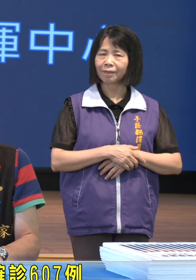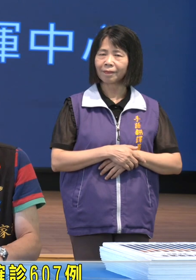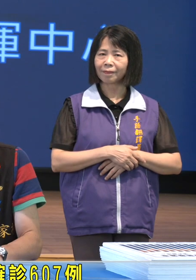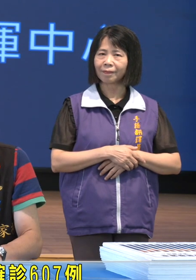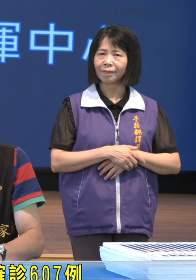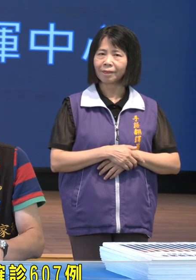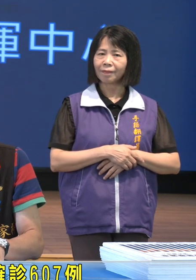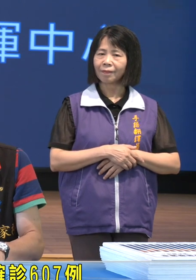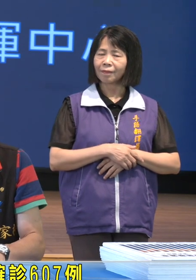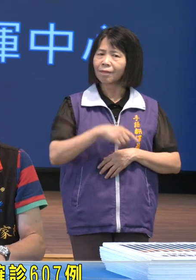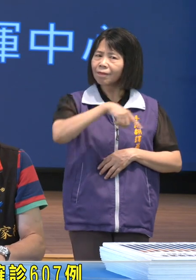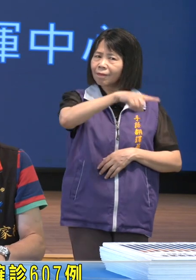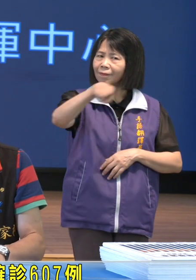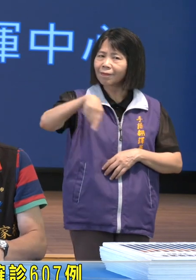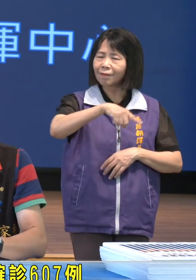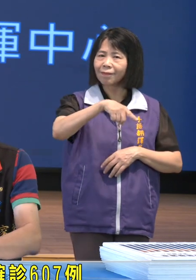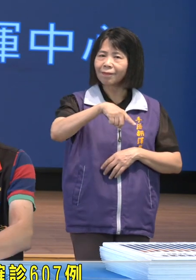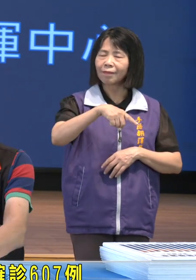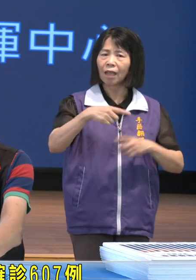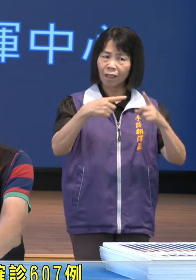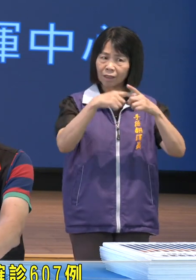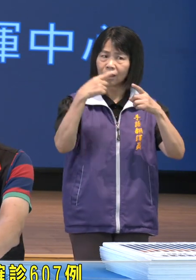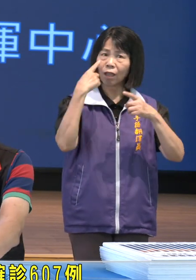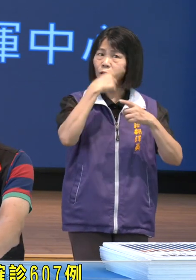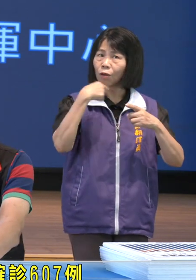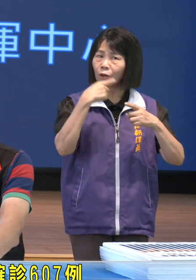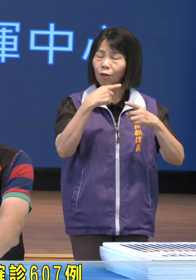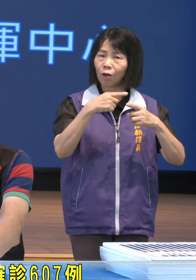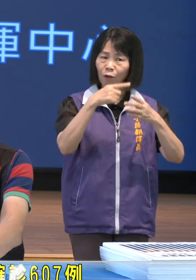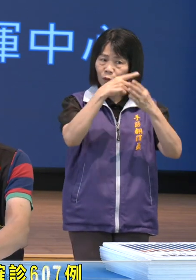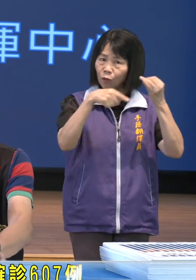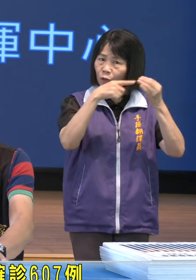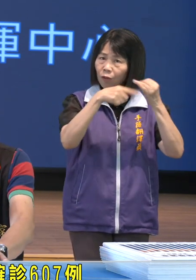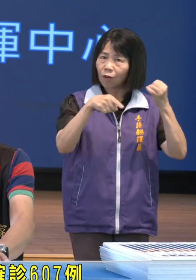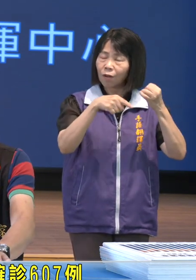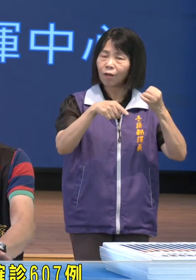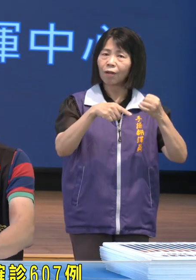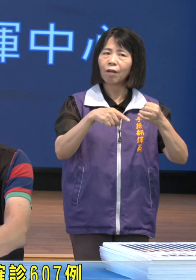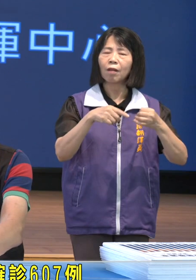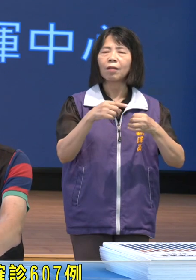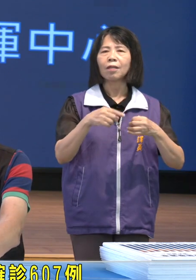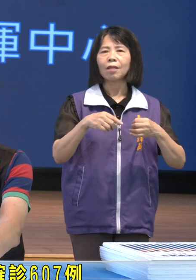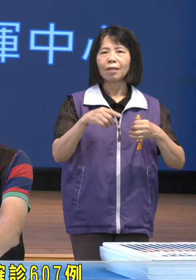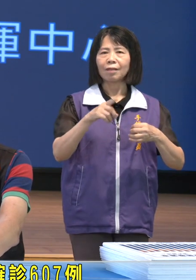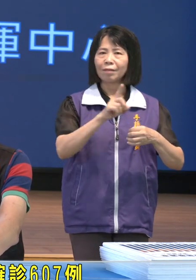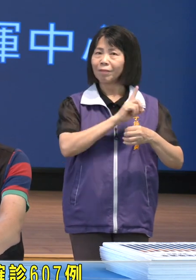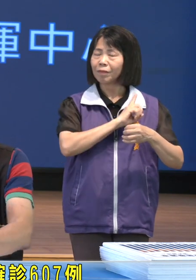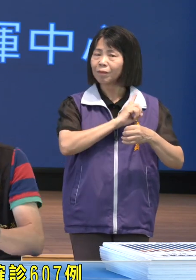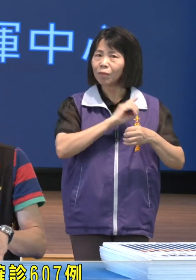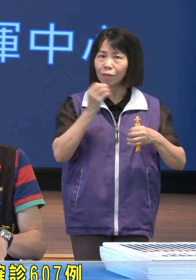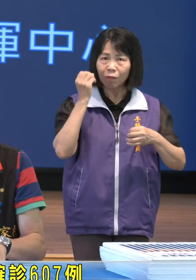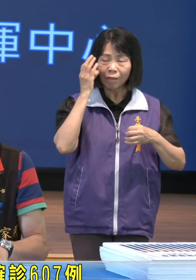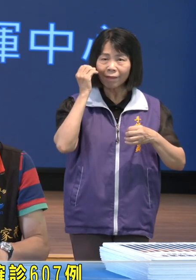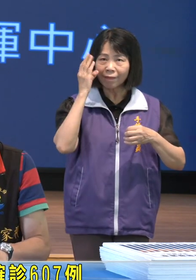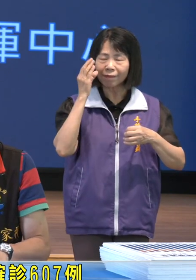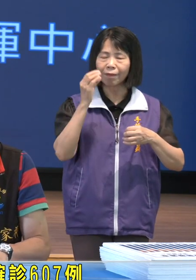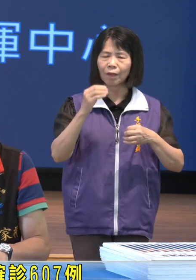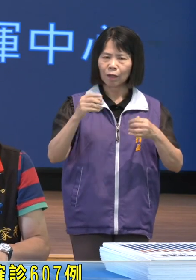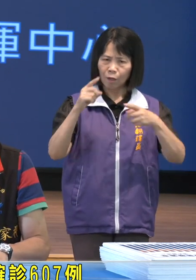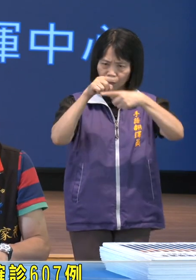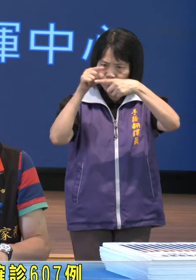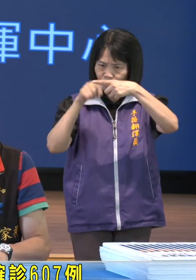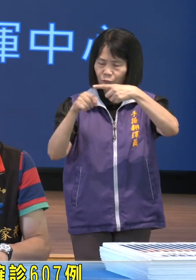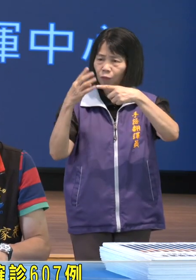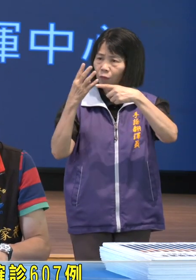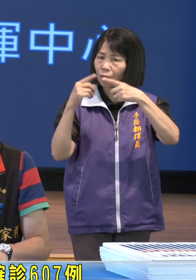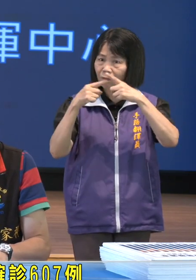六个乡镇那他们的这个人口占比，确诊数人口占比是高于我们的这个花莲县的平均